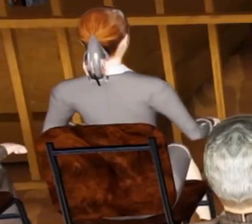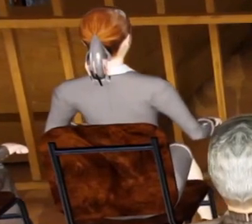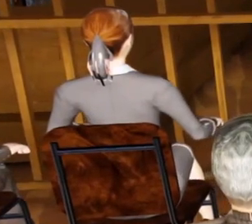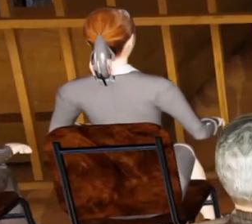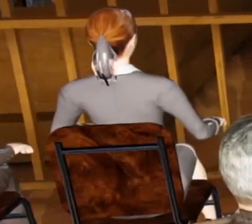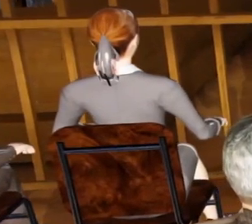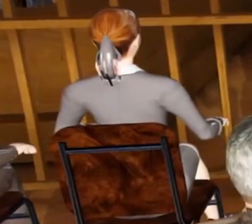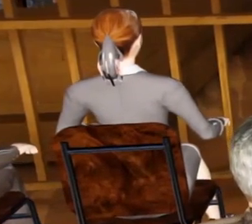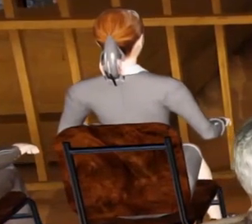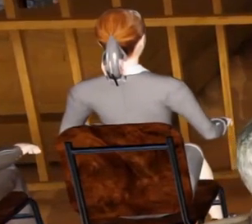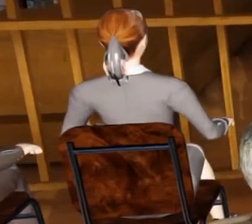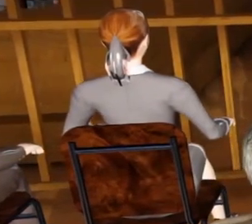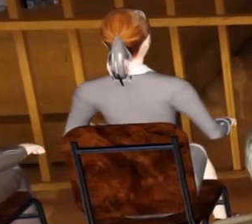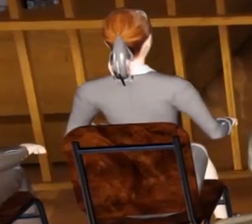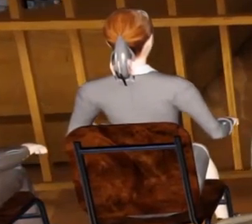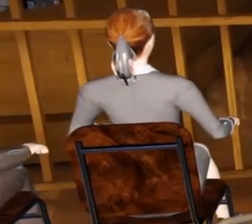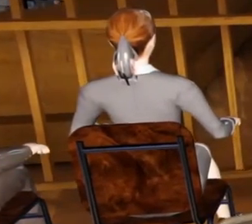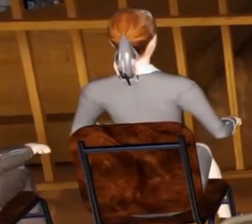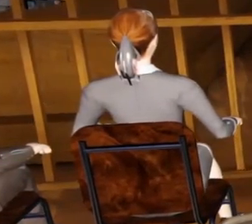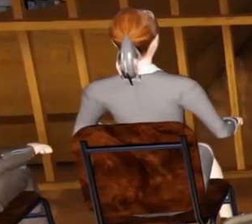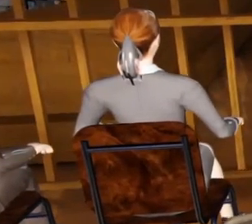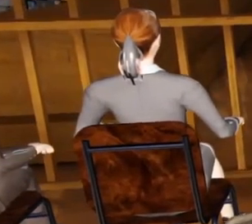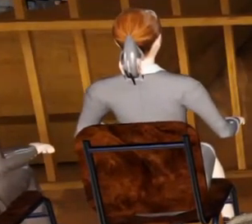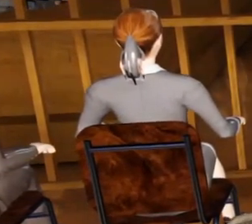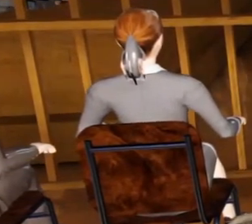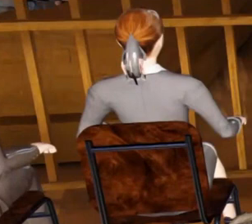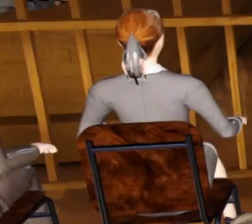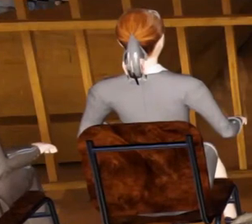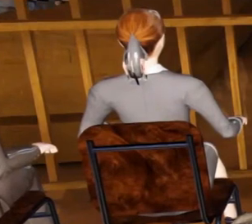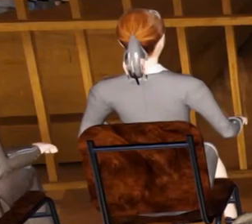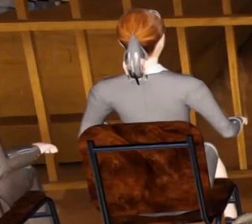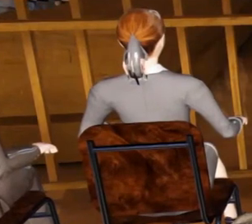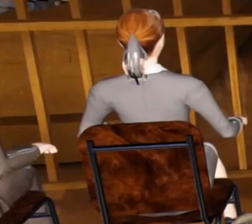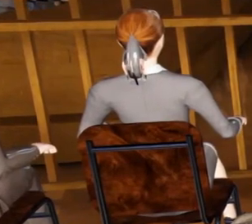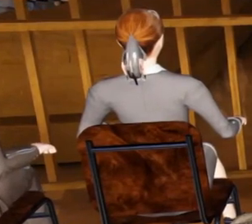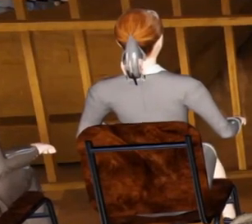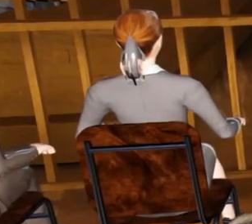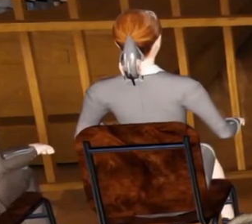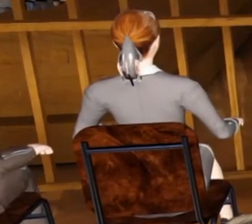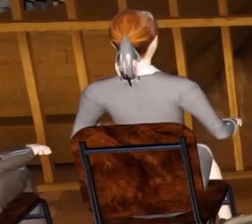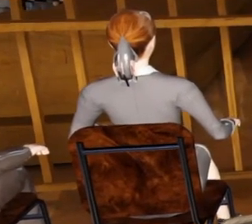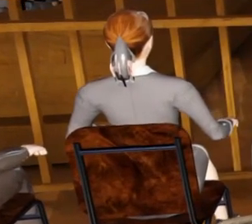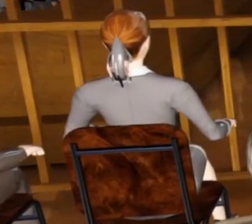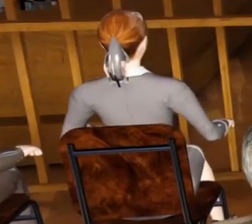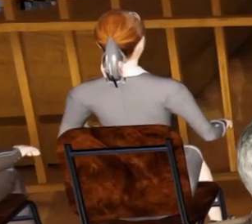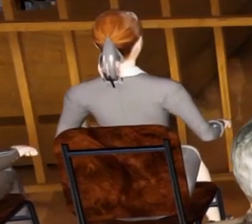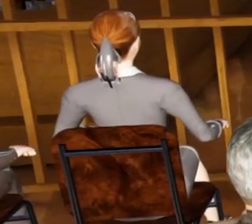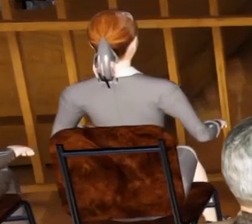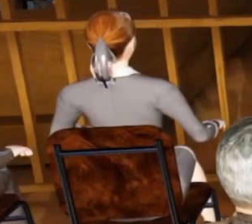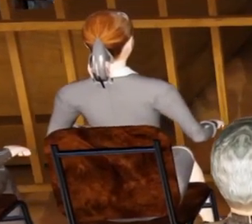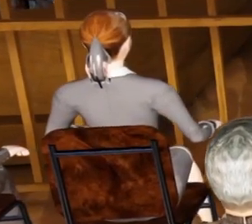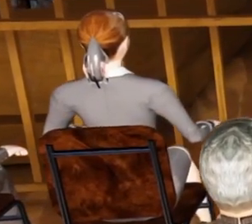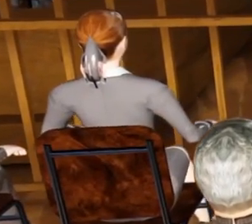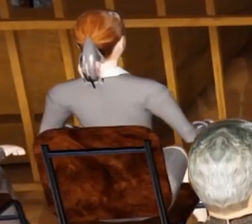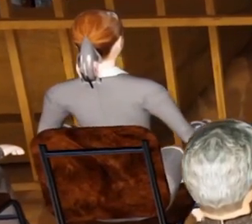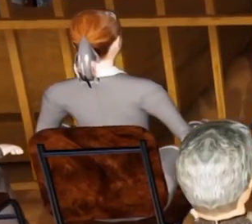10:00 έγινε η μεταγωγή των προφυλακισθέντες η διαδικασία μέσα στο δικαστήριο βρέθηκε